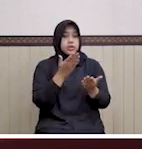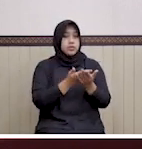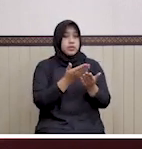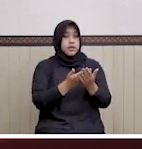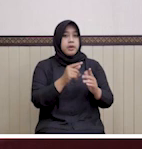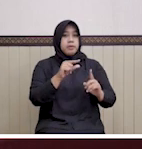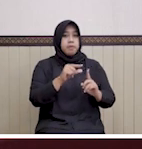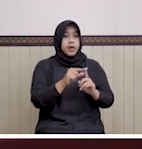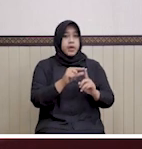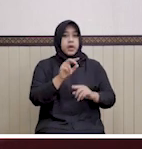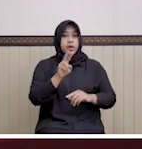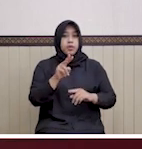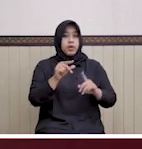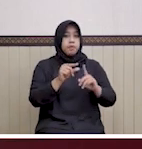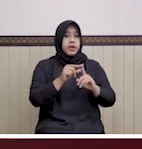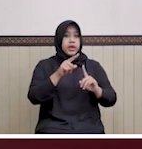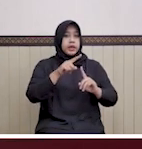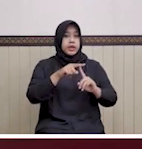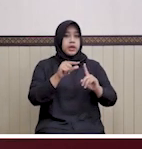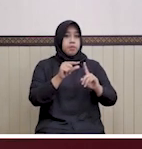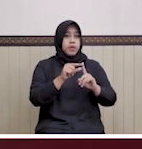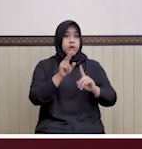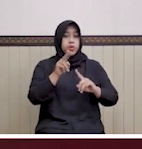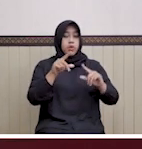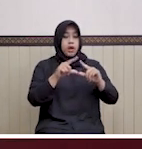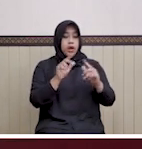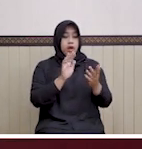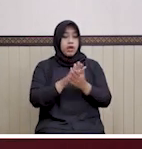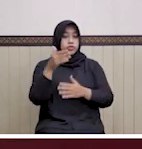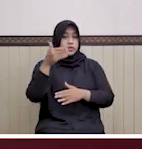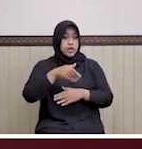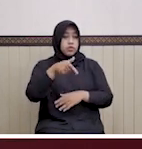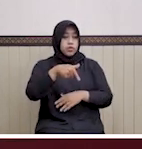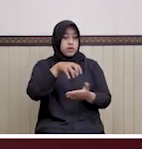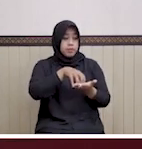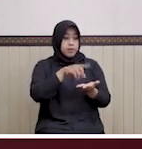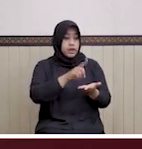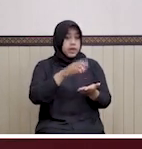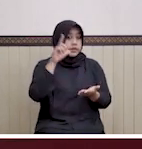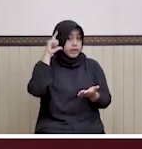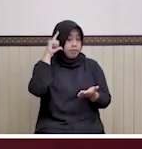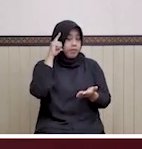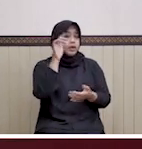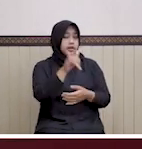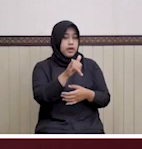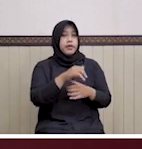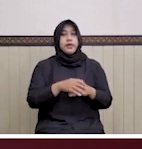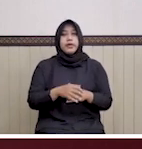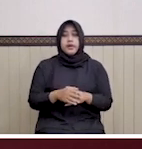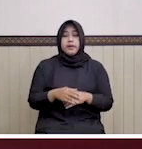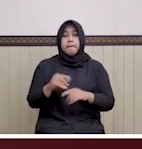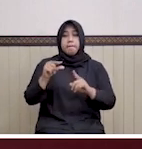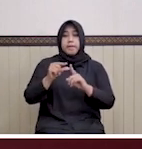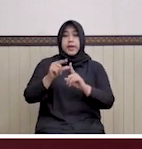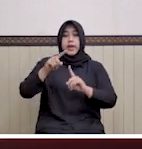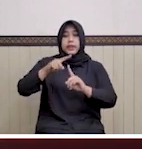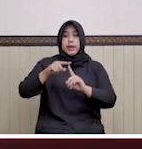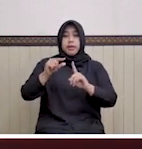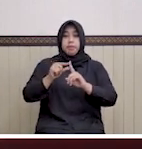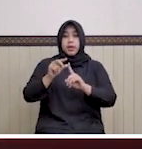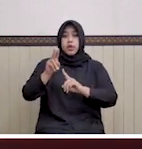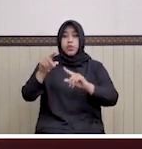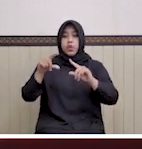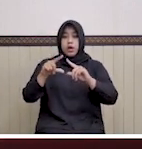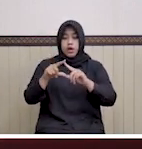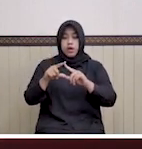p2t T2A saya kesana lemonilo Iya dcp2 itu